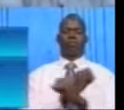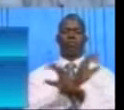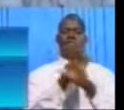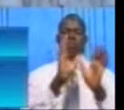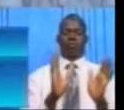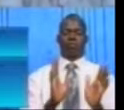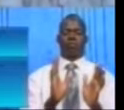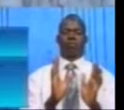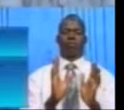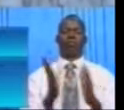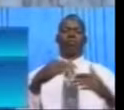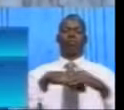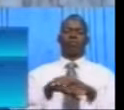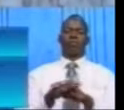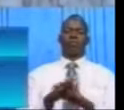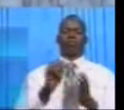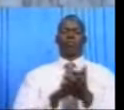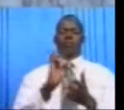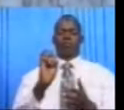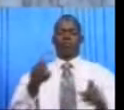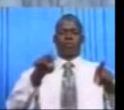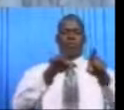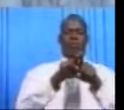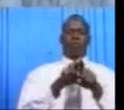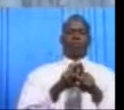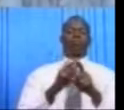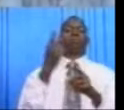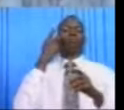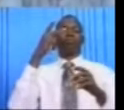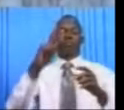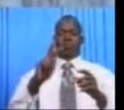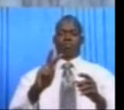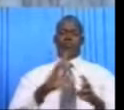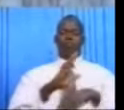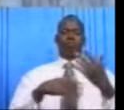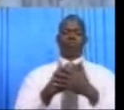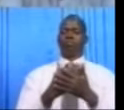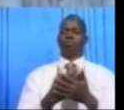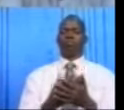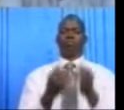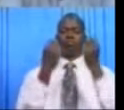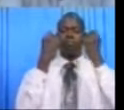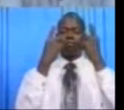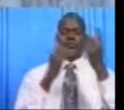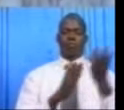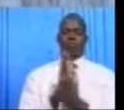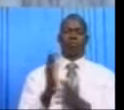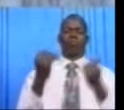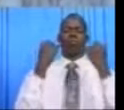C'est dans cette même lucidité qui nous a tous surpris par l'annonce de sa renonciation.